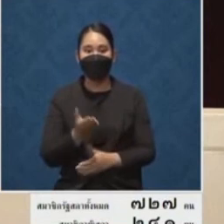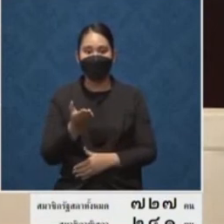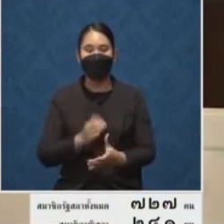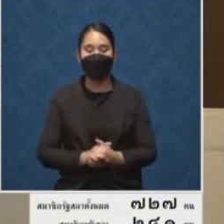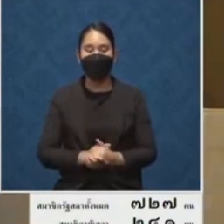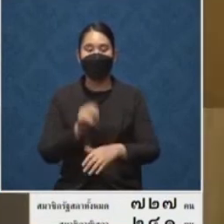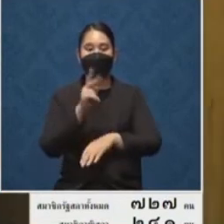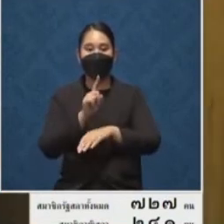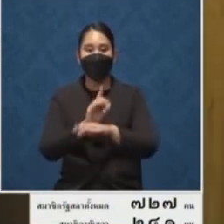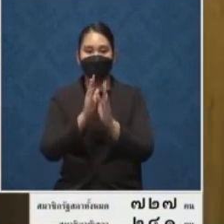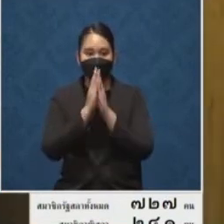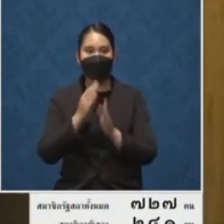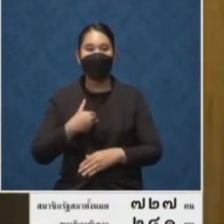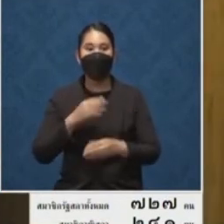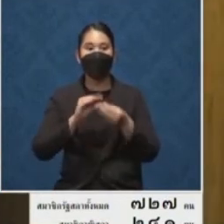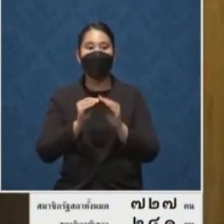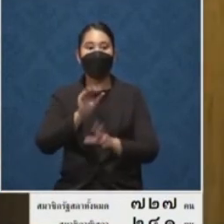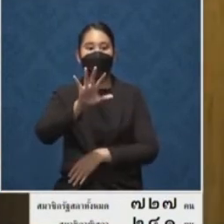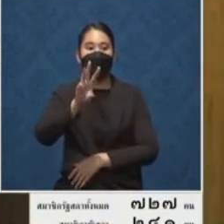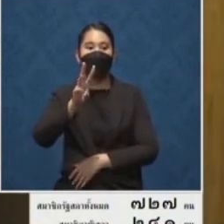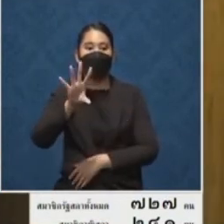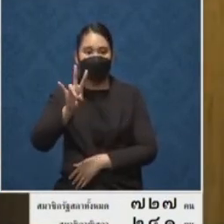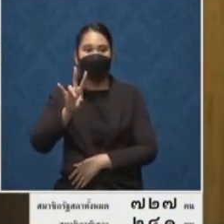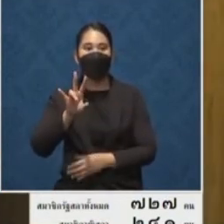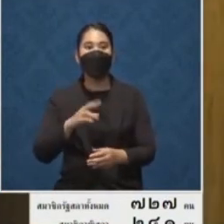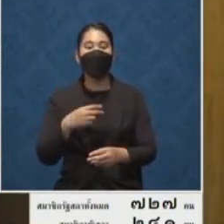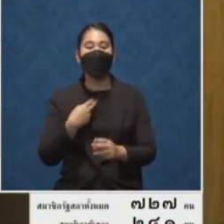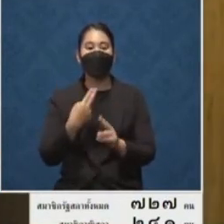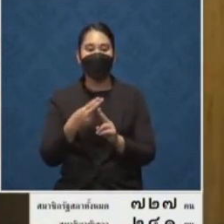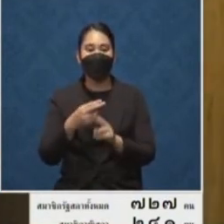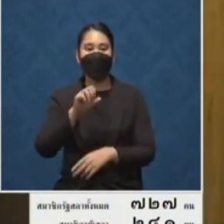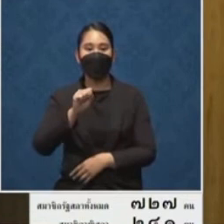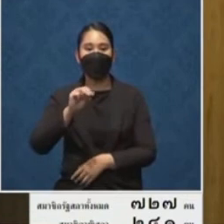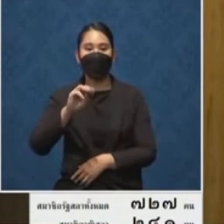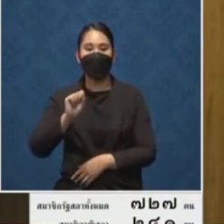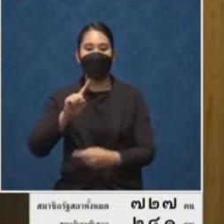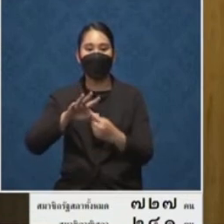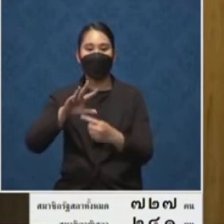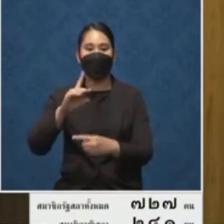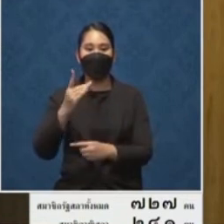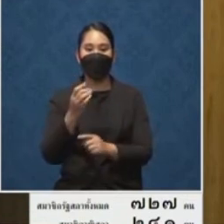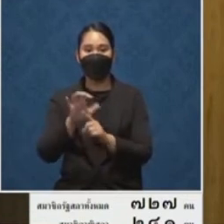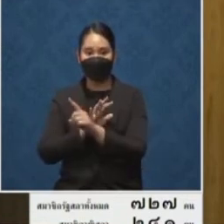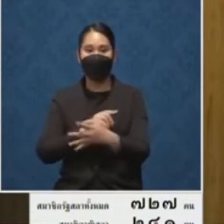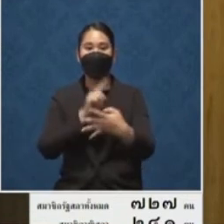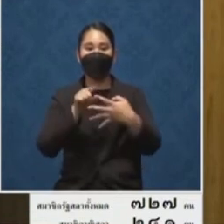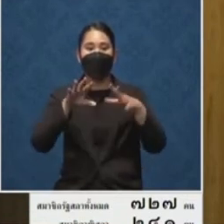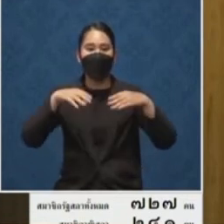ของท่านนะฮะเพื่อให้ทางเจ้าหน้าที่เช็คชื่อครับเชิญ ครับท่านประธานครับผม567สมศักดิ์พันเกษมครับ